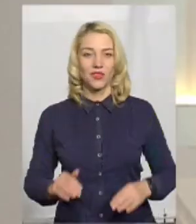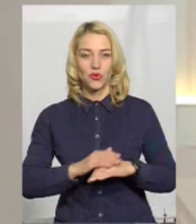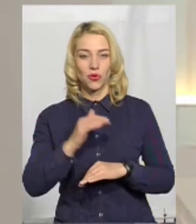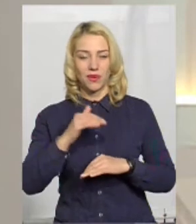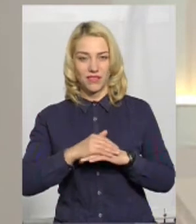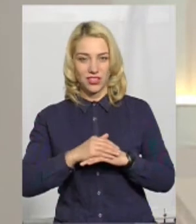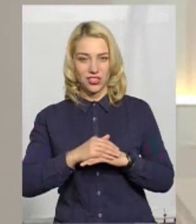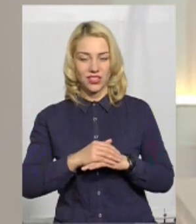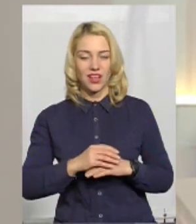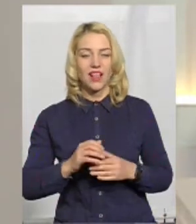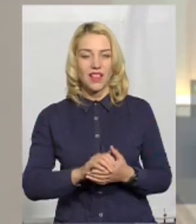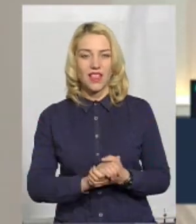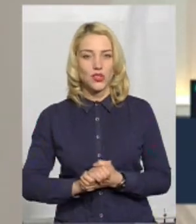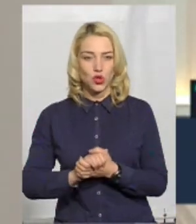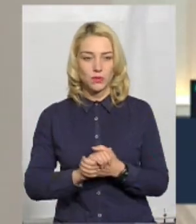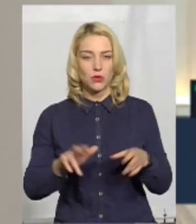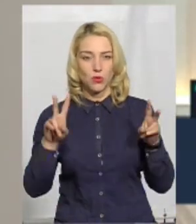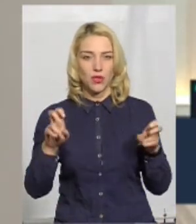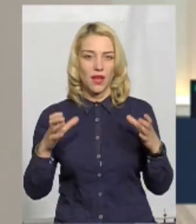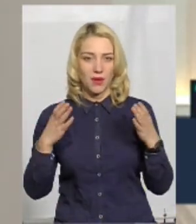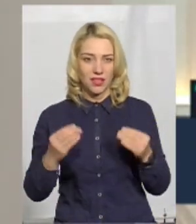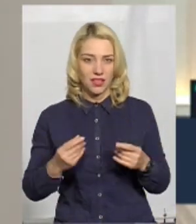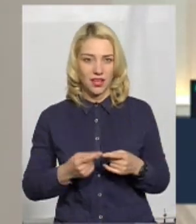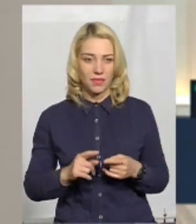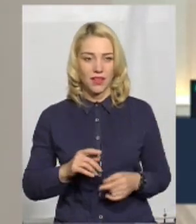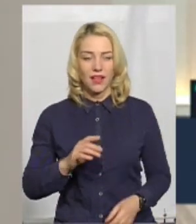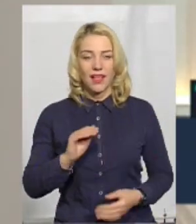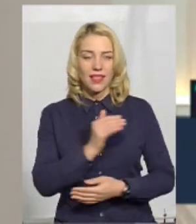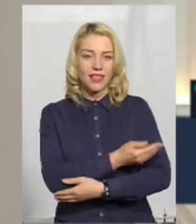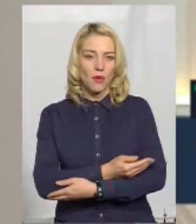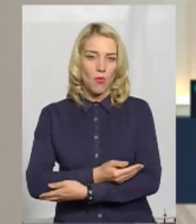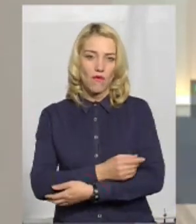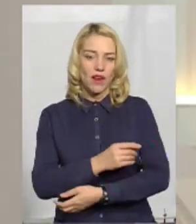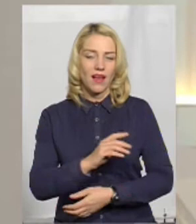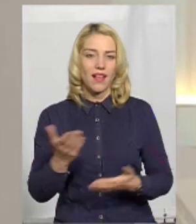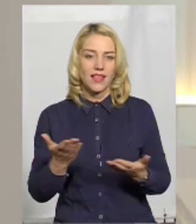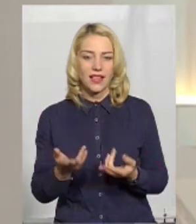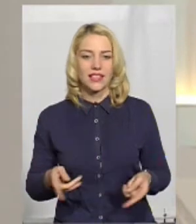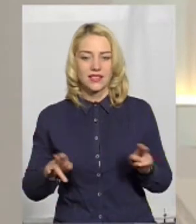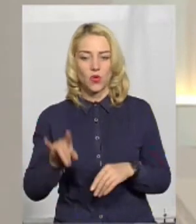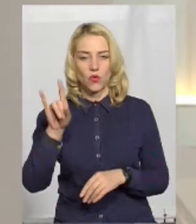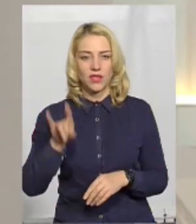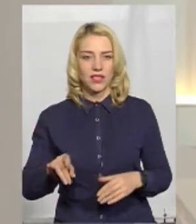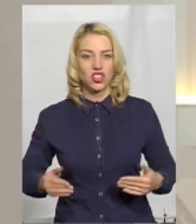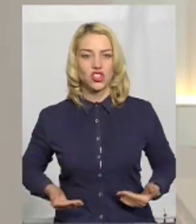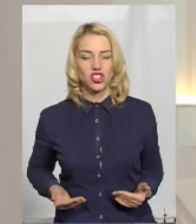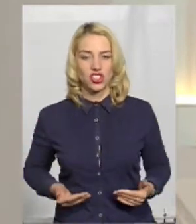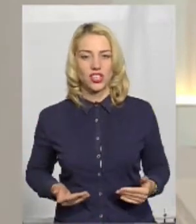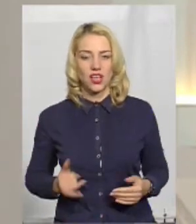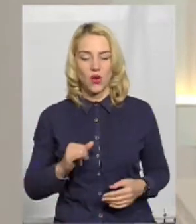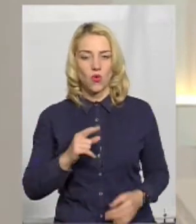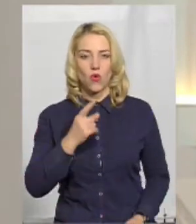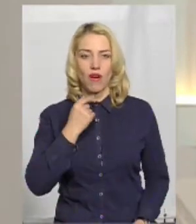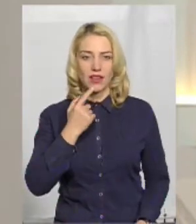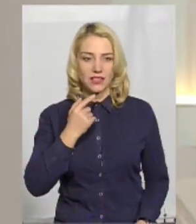Добрий вечір. На Суспільному тема дня. Немовля, яке залишили у вікні життя у